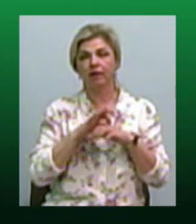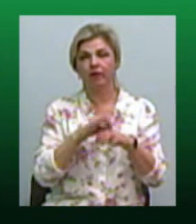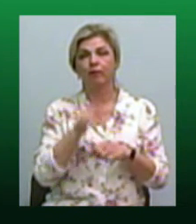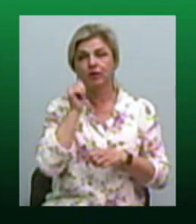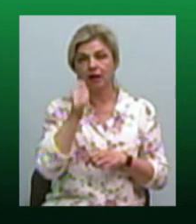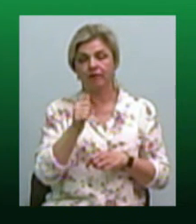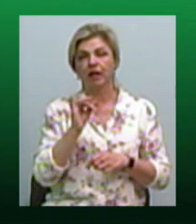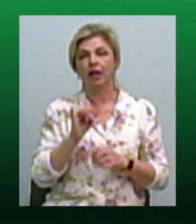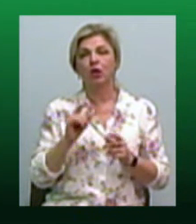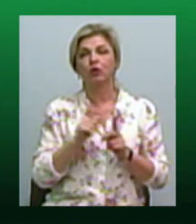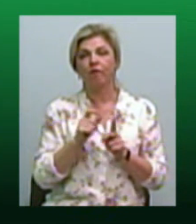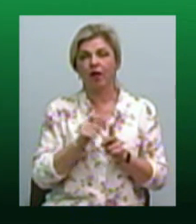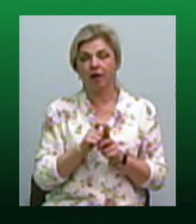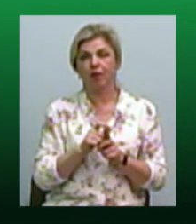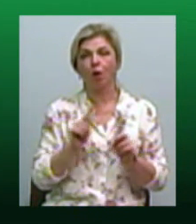словами організаторки Ірини